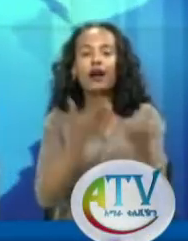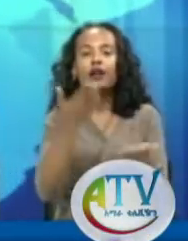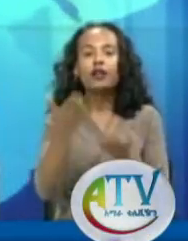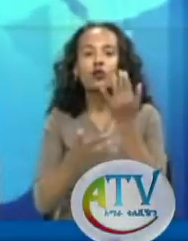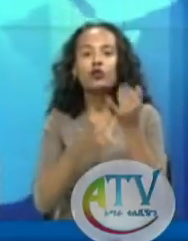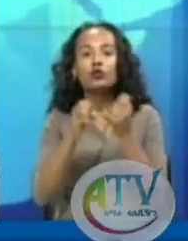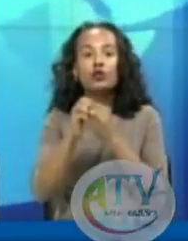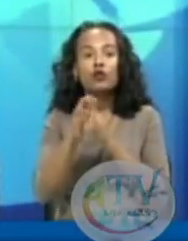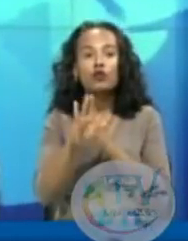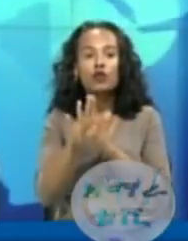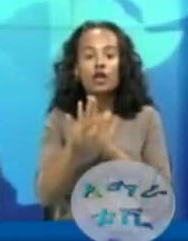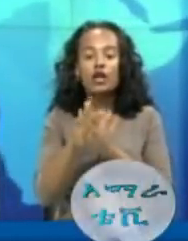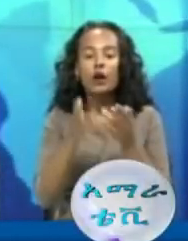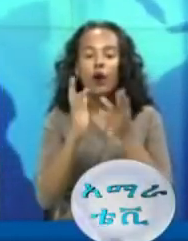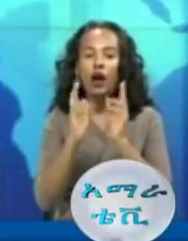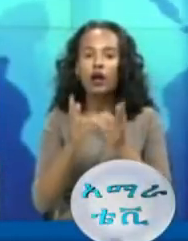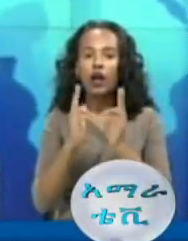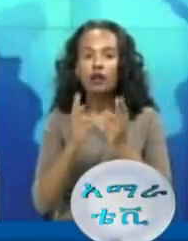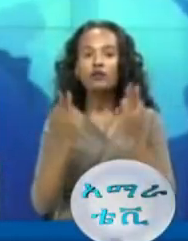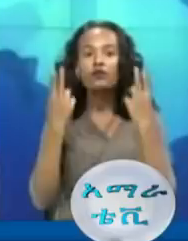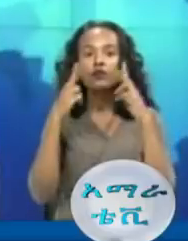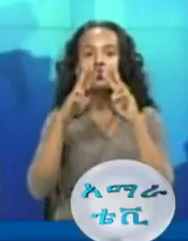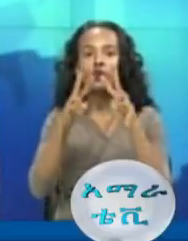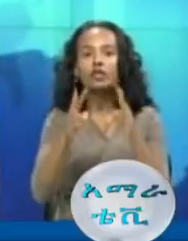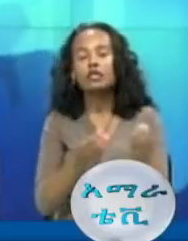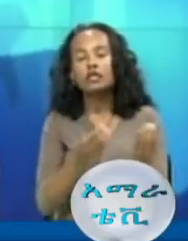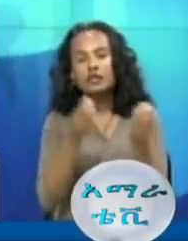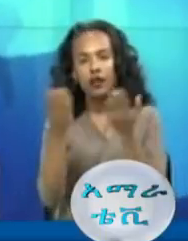ዘርፉን ለማቀላጠፍ ትኩረት ይሰጣል።